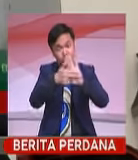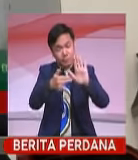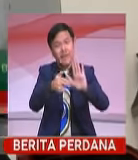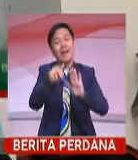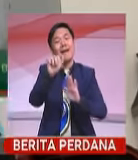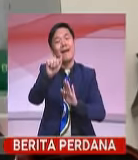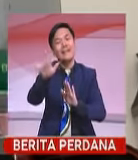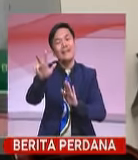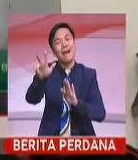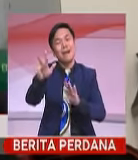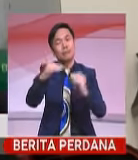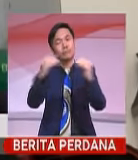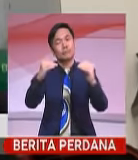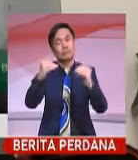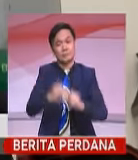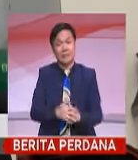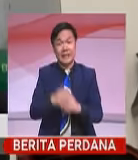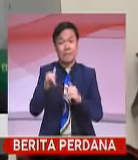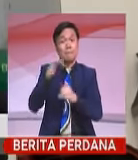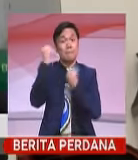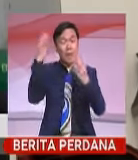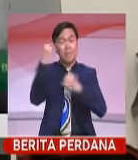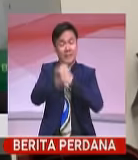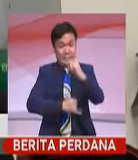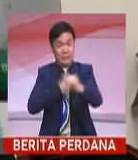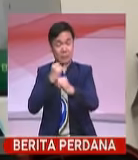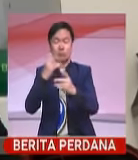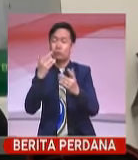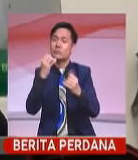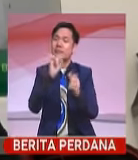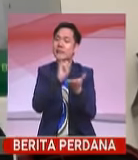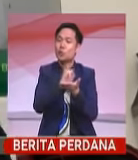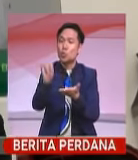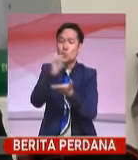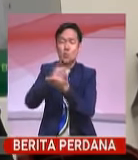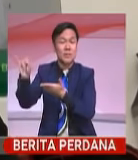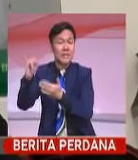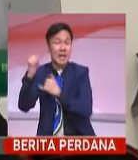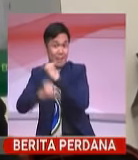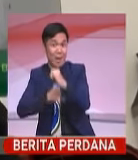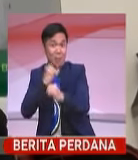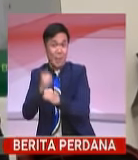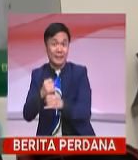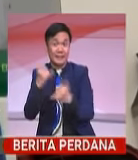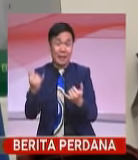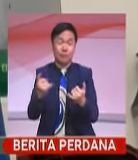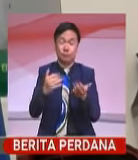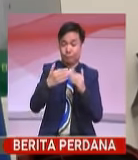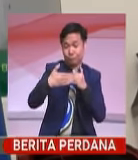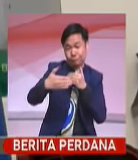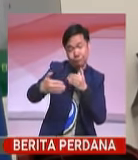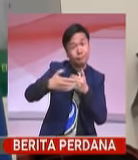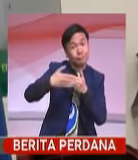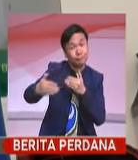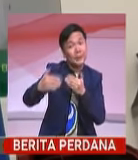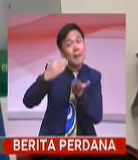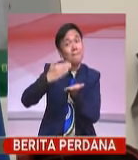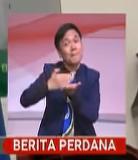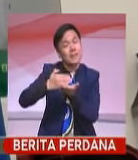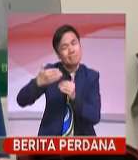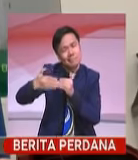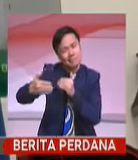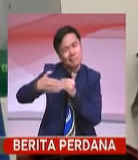kebanyakan institusi antarabangsa meramalkan pertumbuhan jangka sederhana Malaysia akan